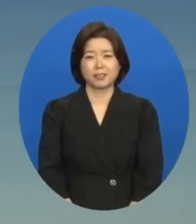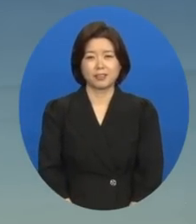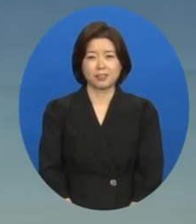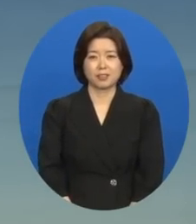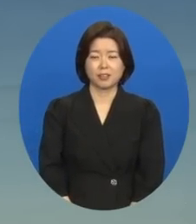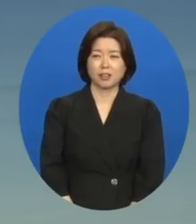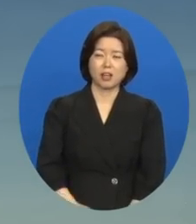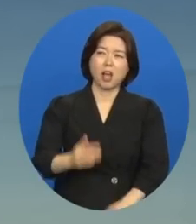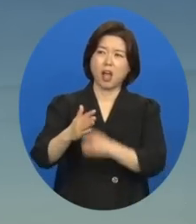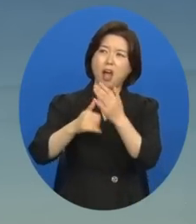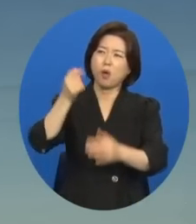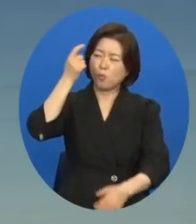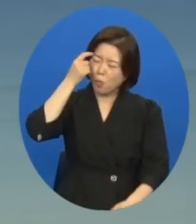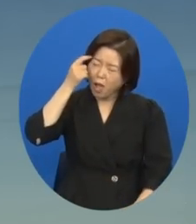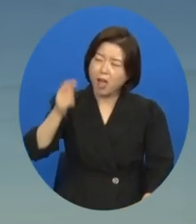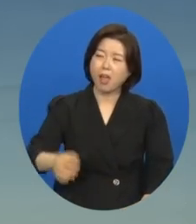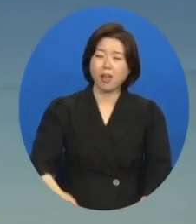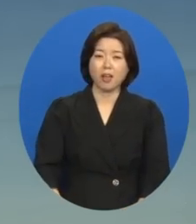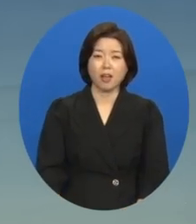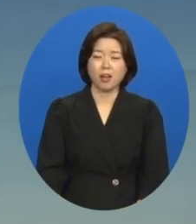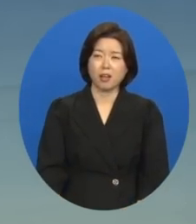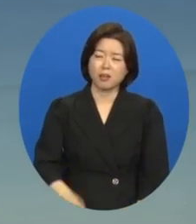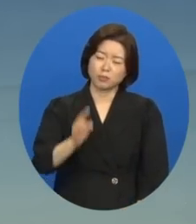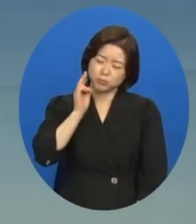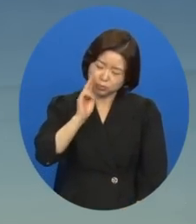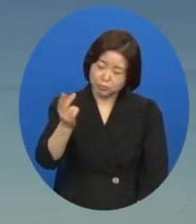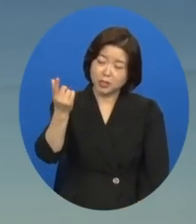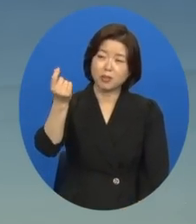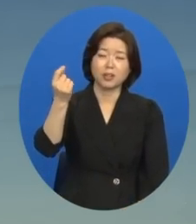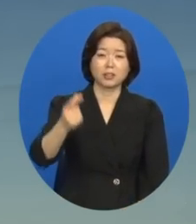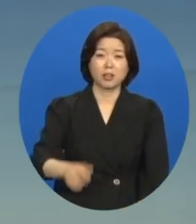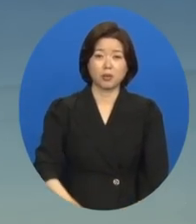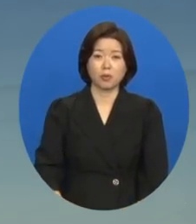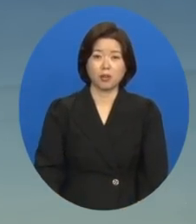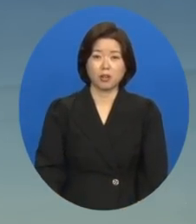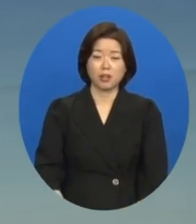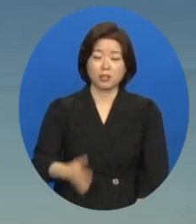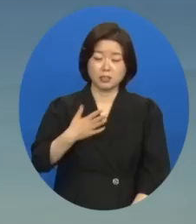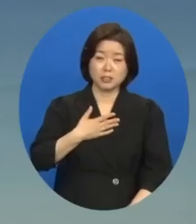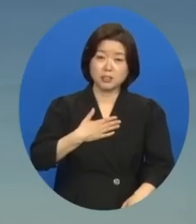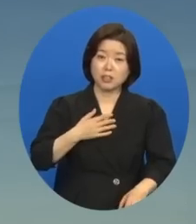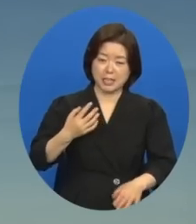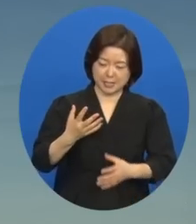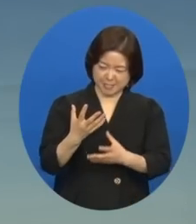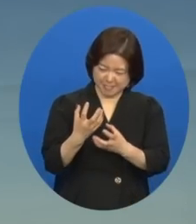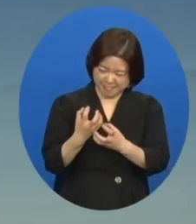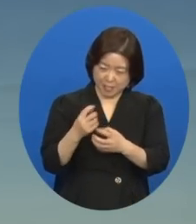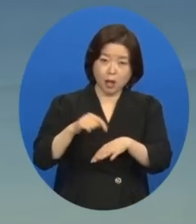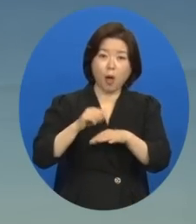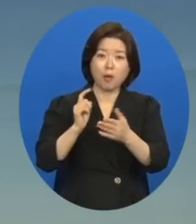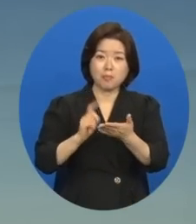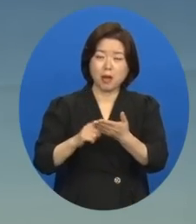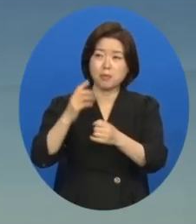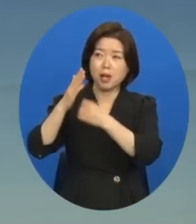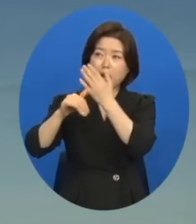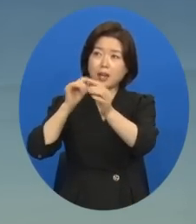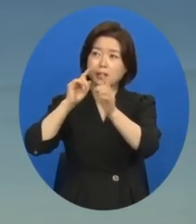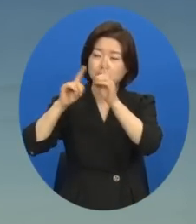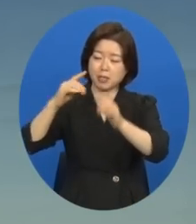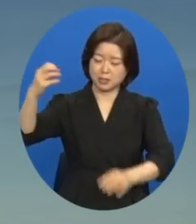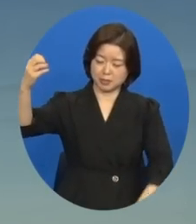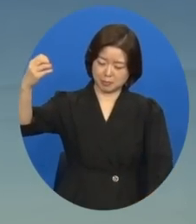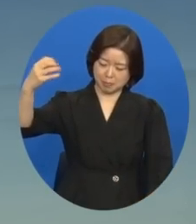하나님 왜 그래요 도대체? 너무한 거 아니에요? 그러면 제 마음을 하나님의 말씀이